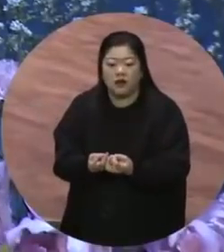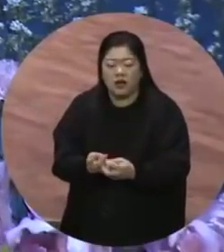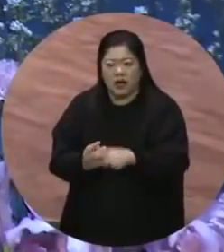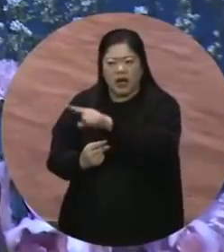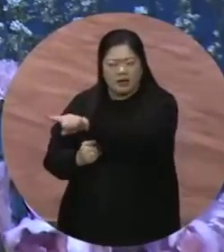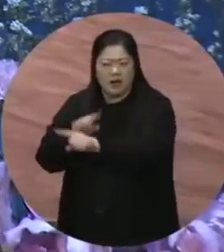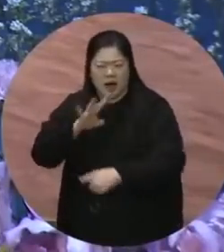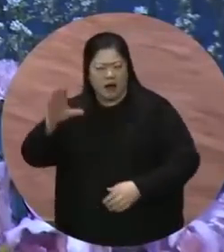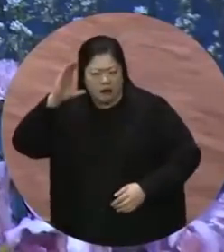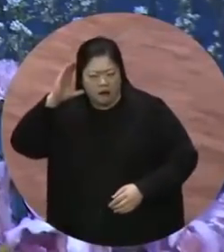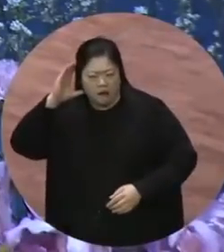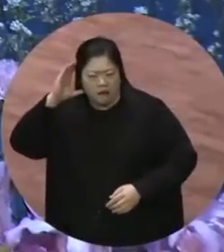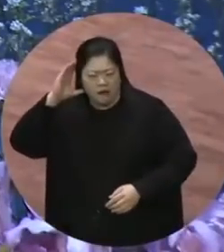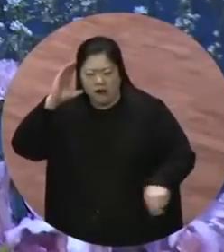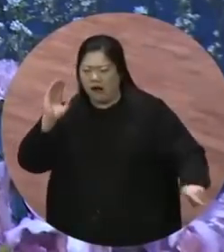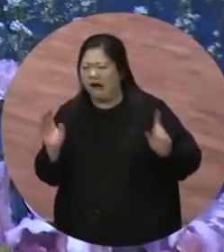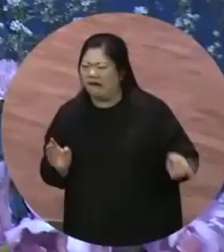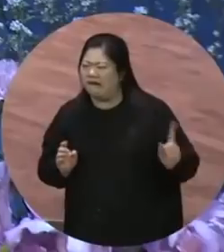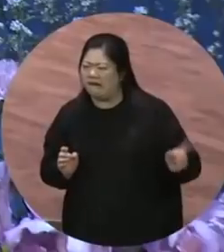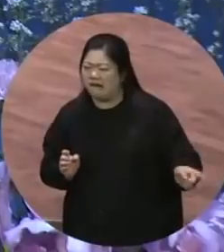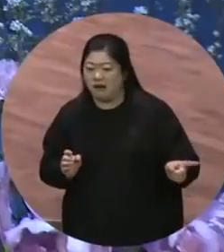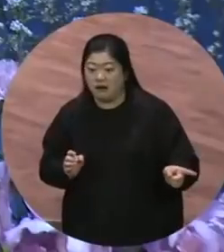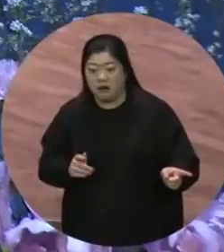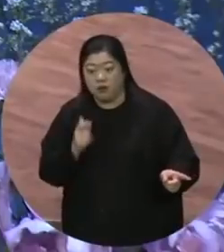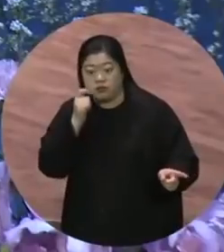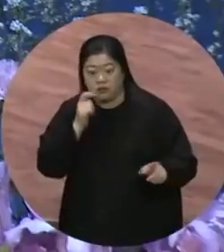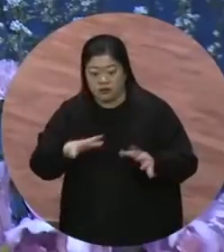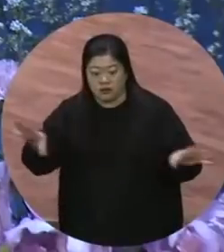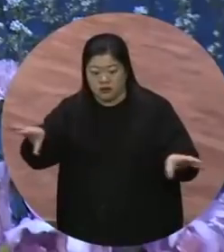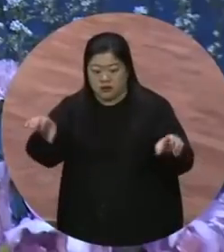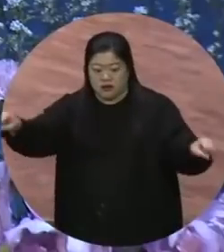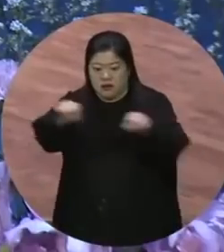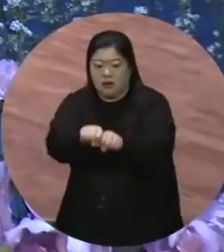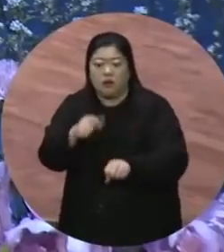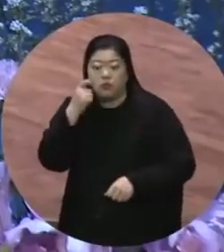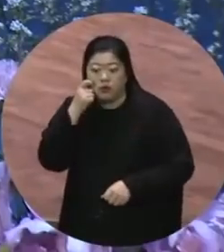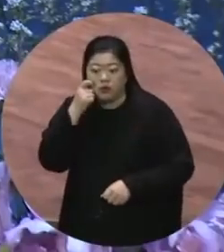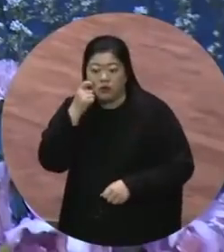돼요. 이 역할을 감당하기 위해서